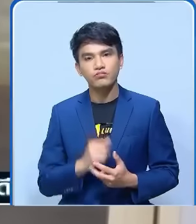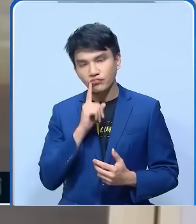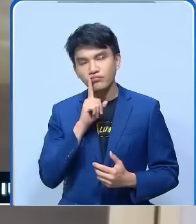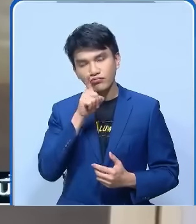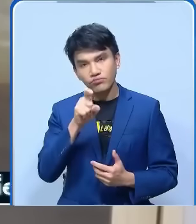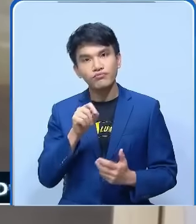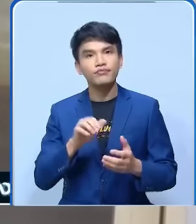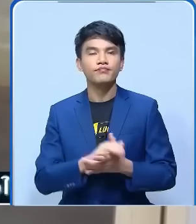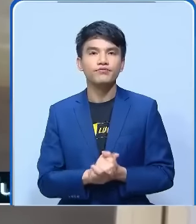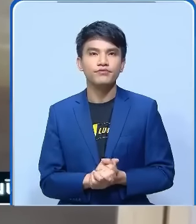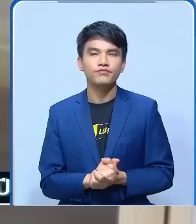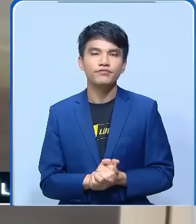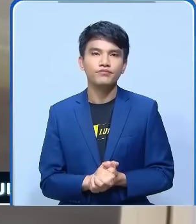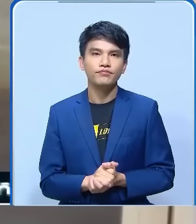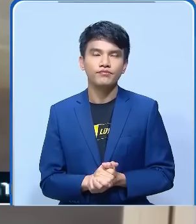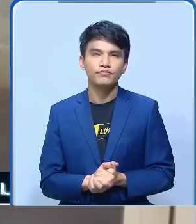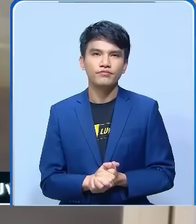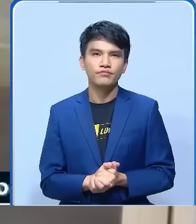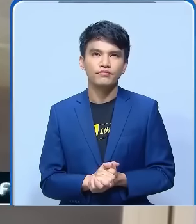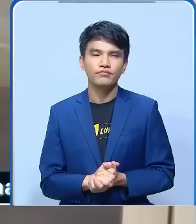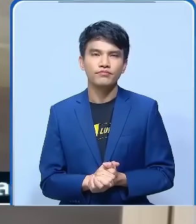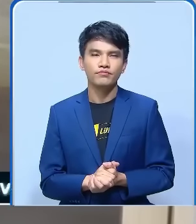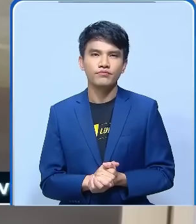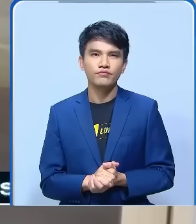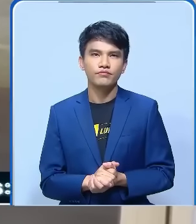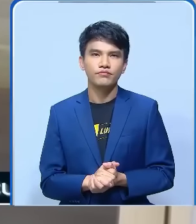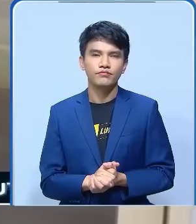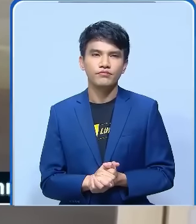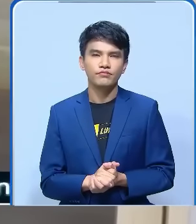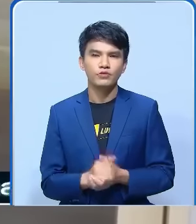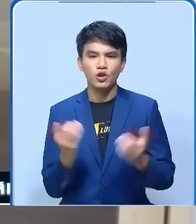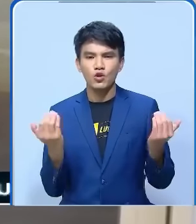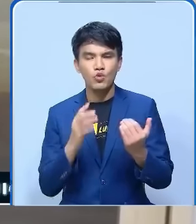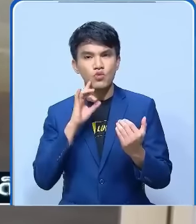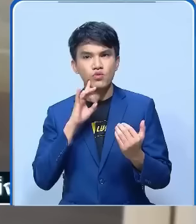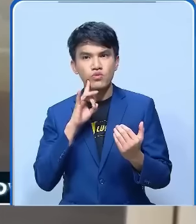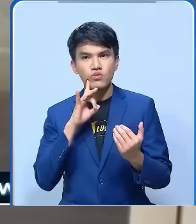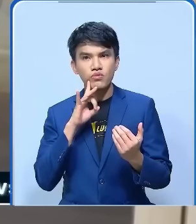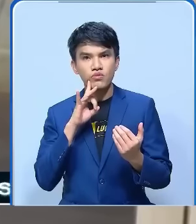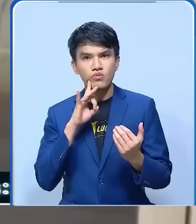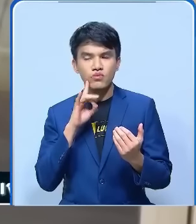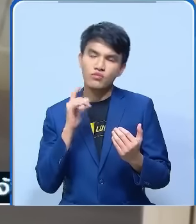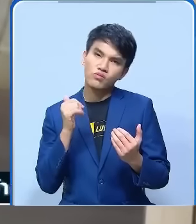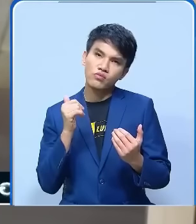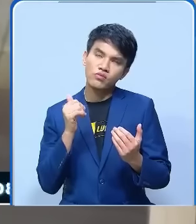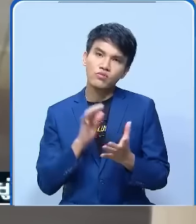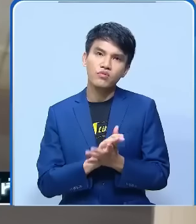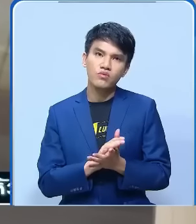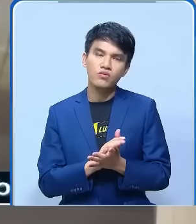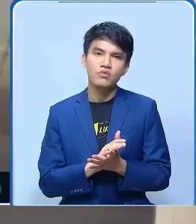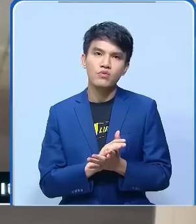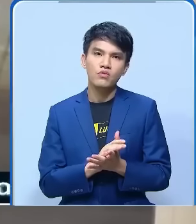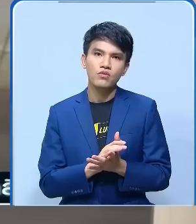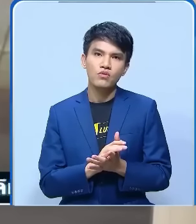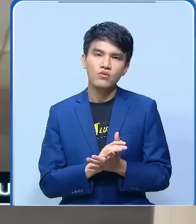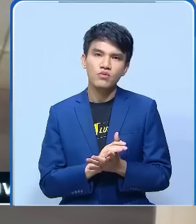เด็กผมก็ไม่ว่าอะไรลูกเกเรได้ลูกผมอาจจะอะไรดื้อครับ